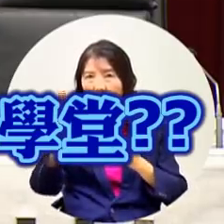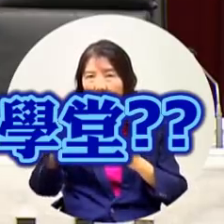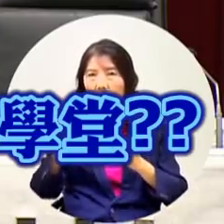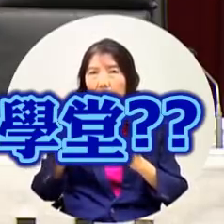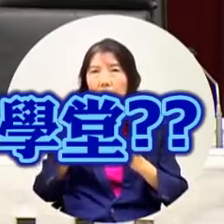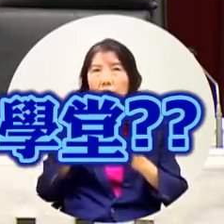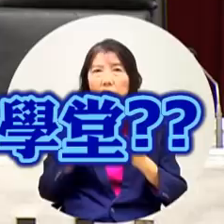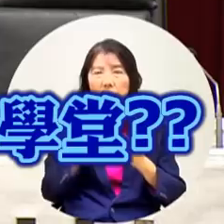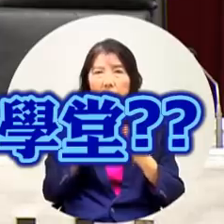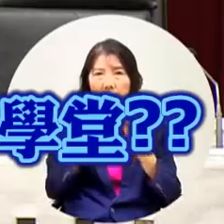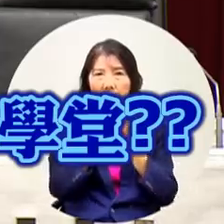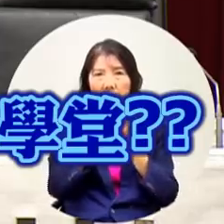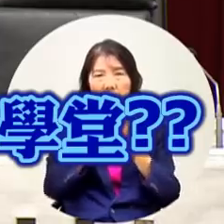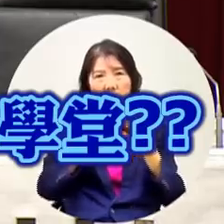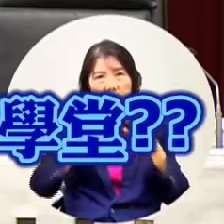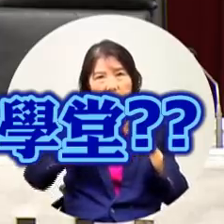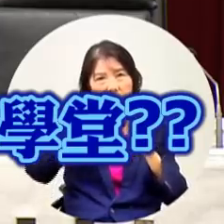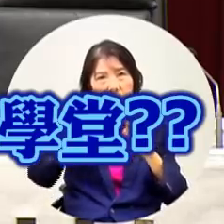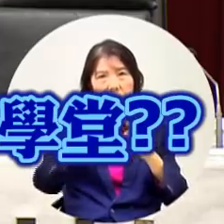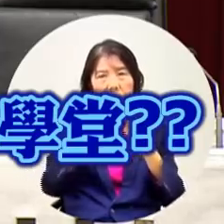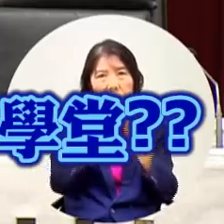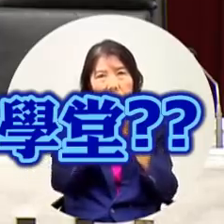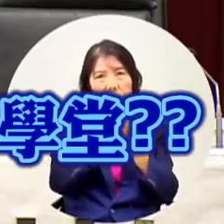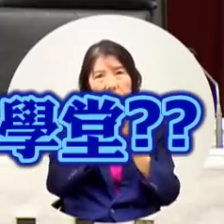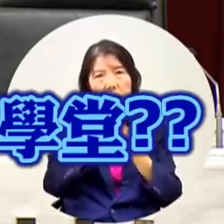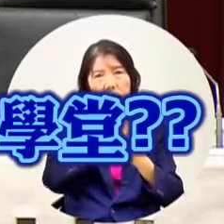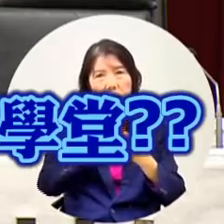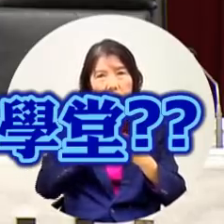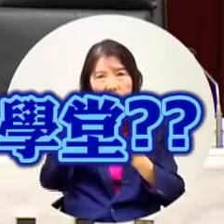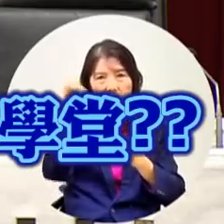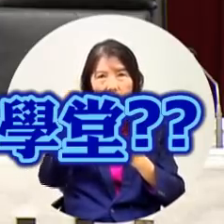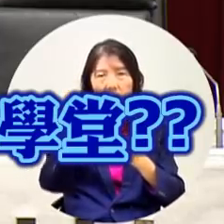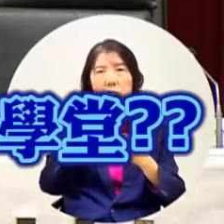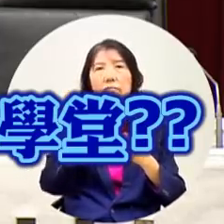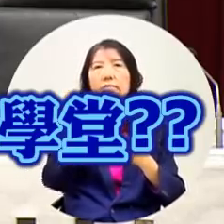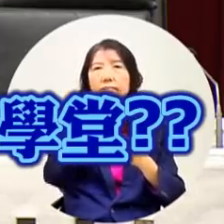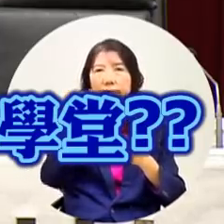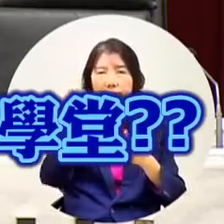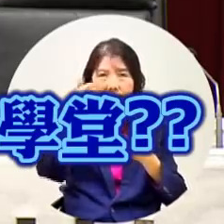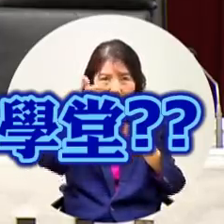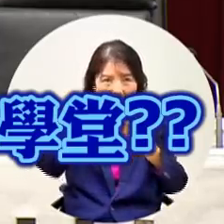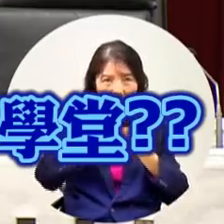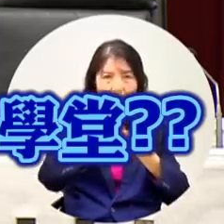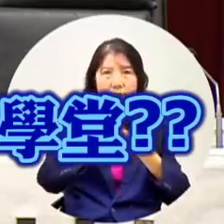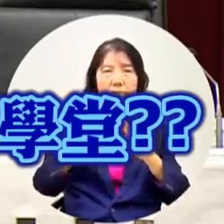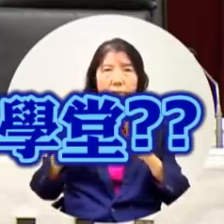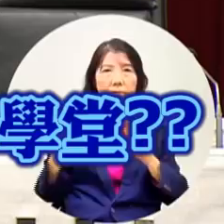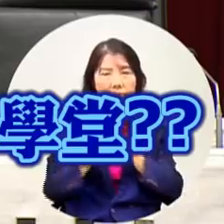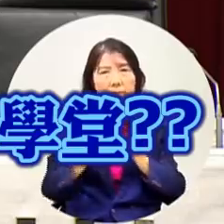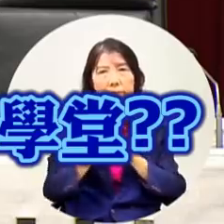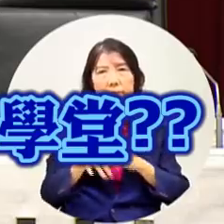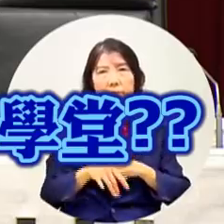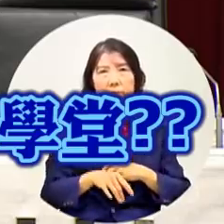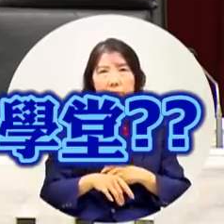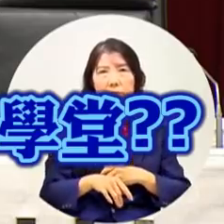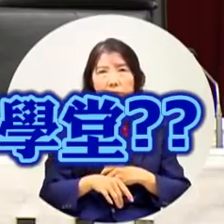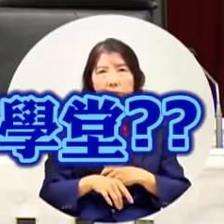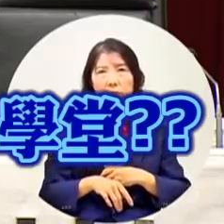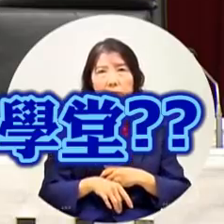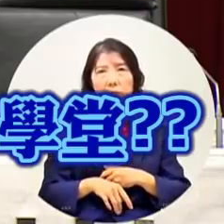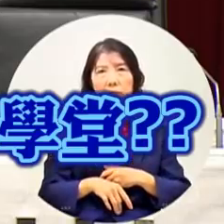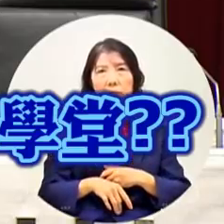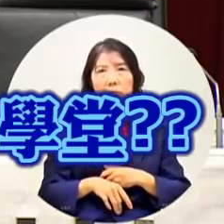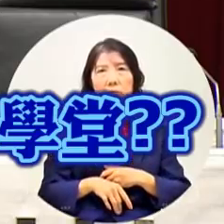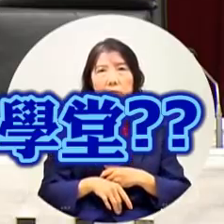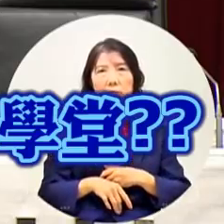品行、巧手、能力拢足好，你会当阁甲请？用人的人